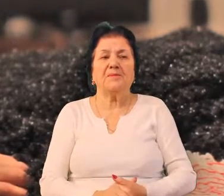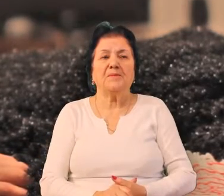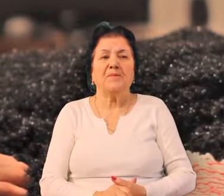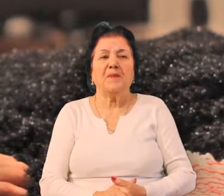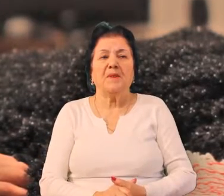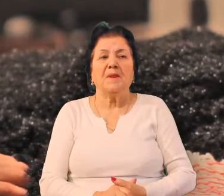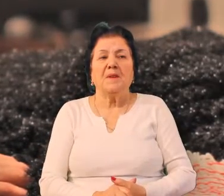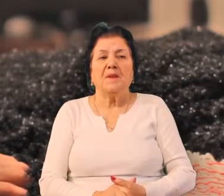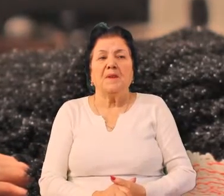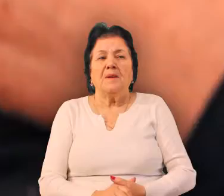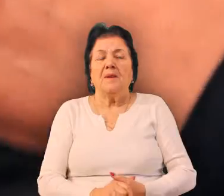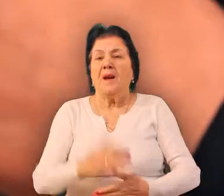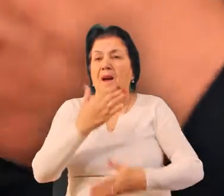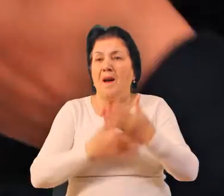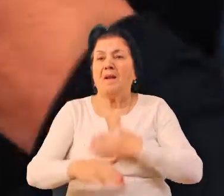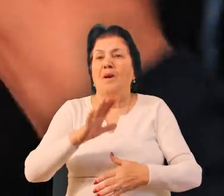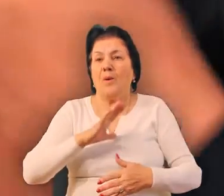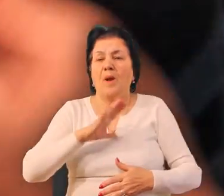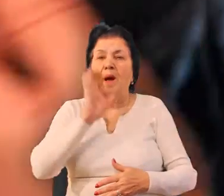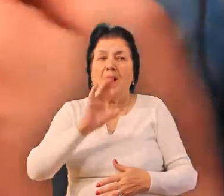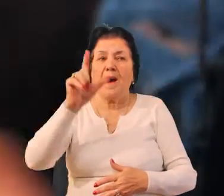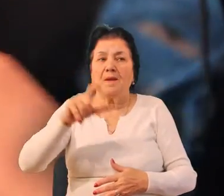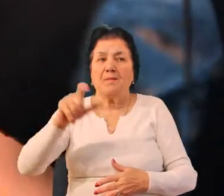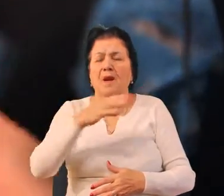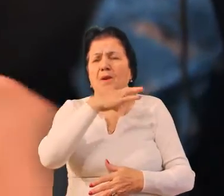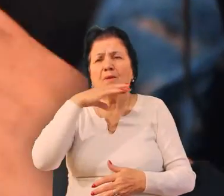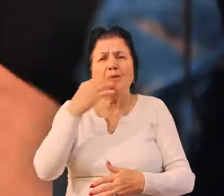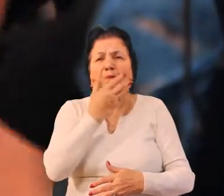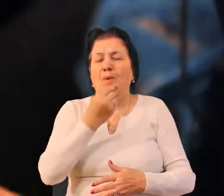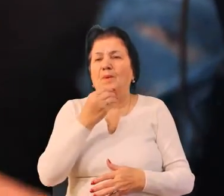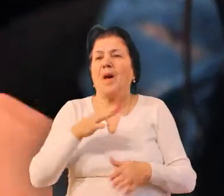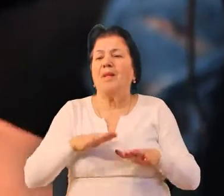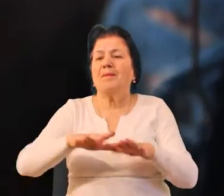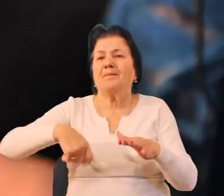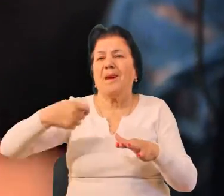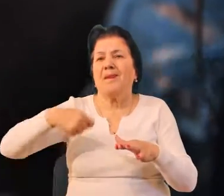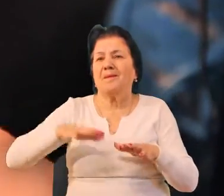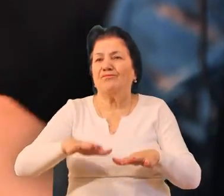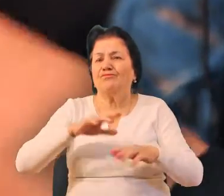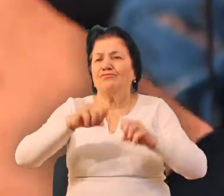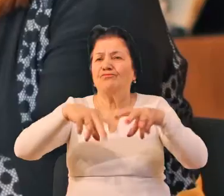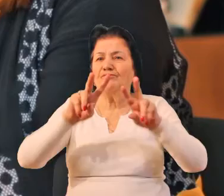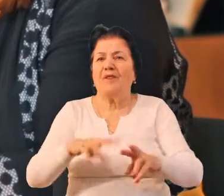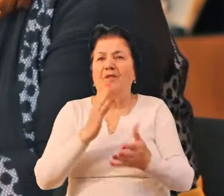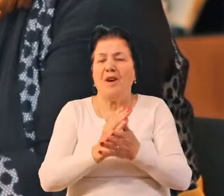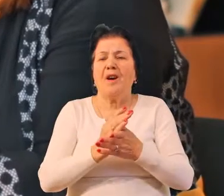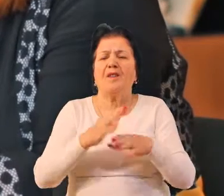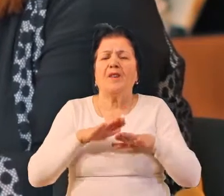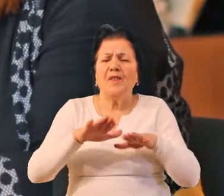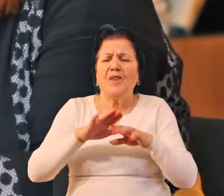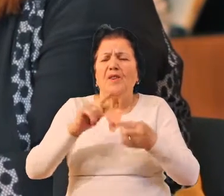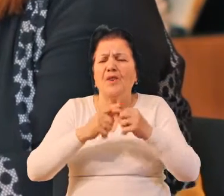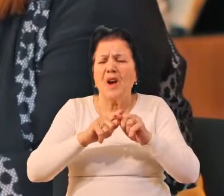vaxtdan daha mən yəni, iynə saplamaq da heç kimə ehtiyacım olmadı. Əlili olan gənc xanımların